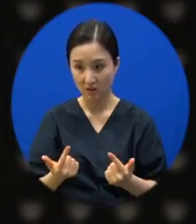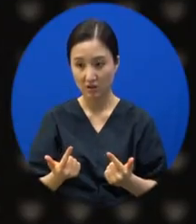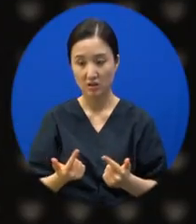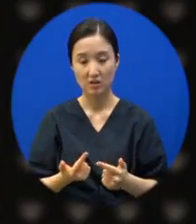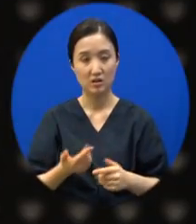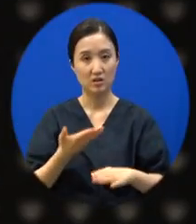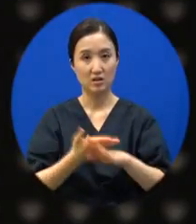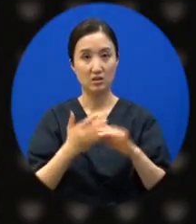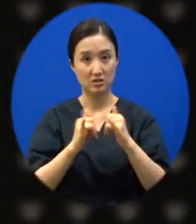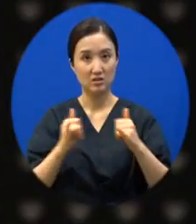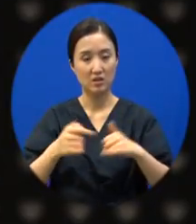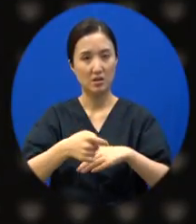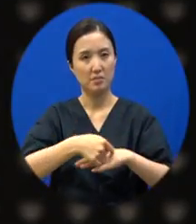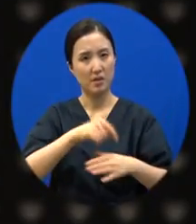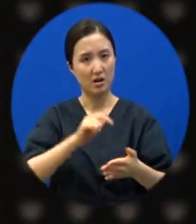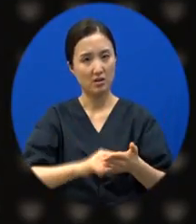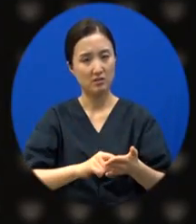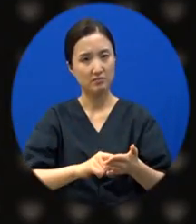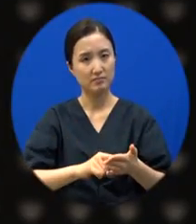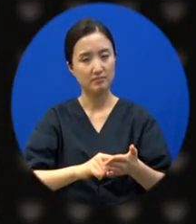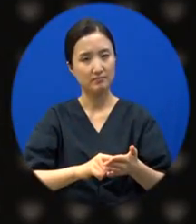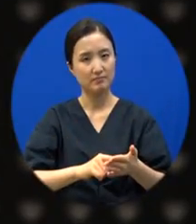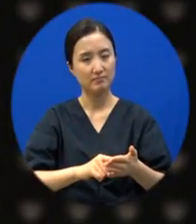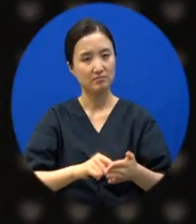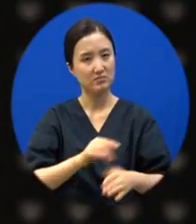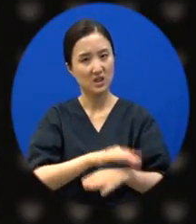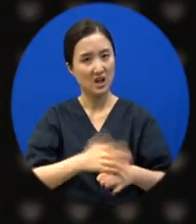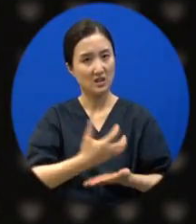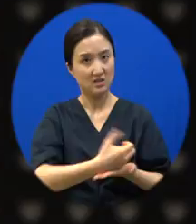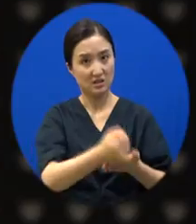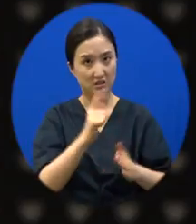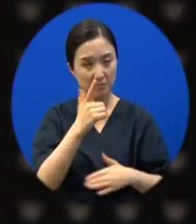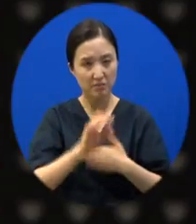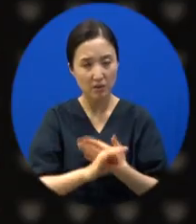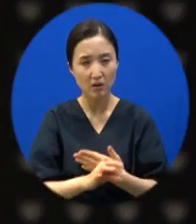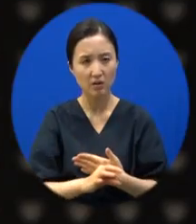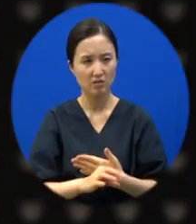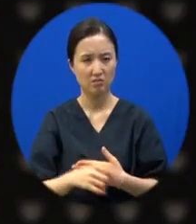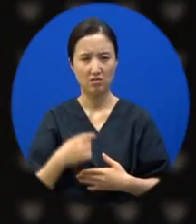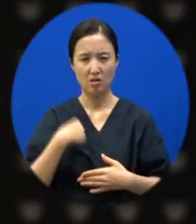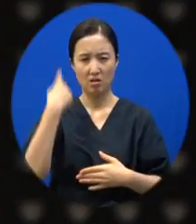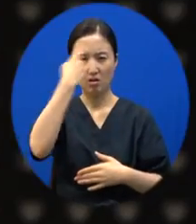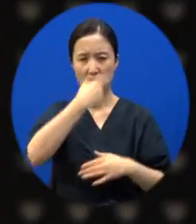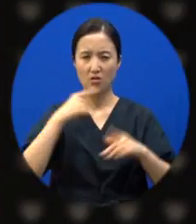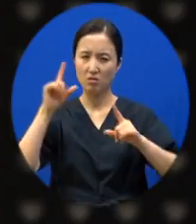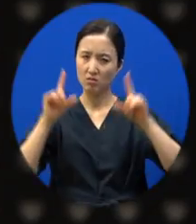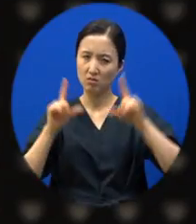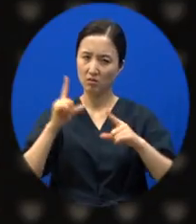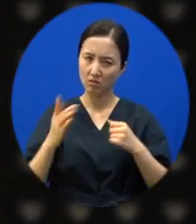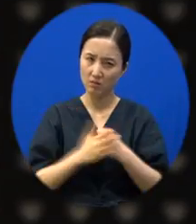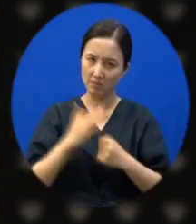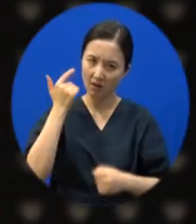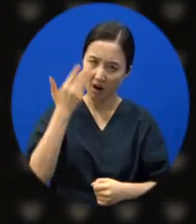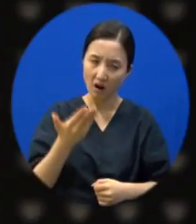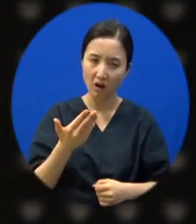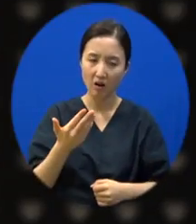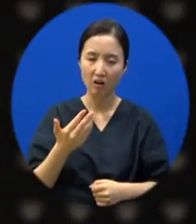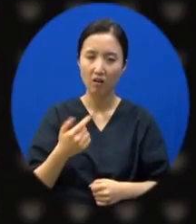마음에 들어하지 않으면 외모 때문인가? 이런 생각을 하게 됐습니다. 굉장히 좀 문제가 있었죠.